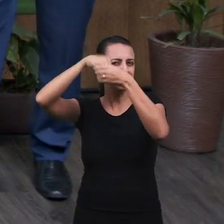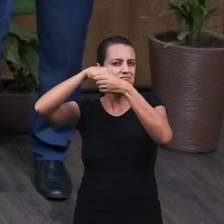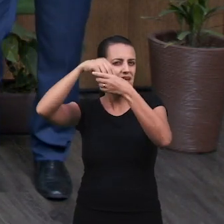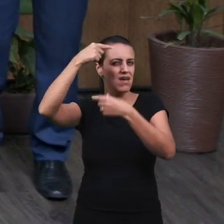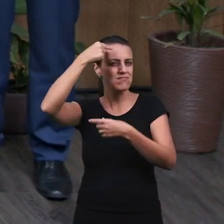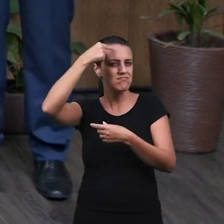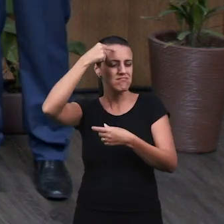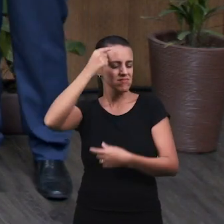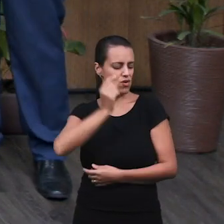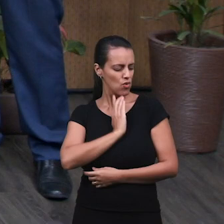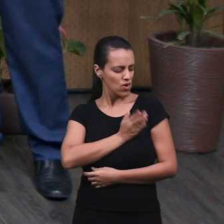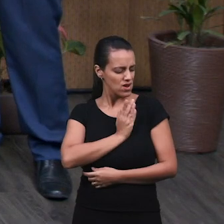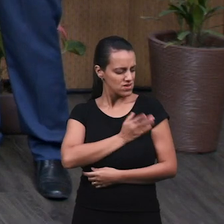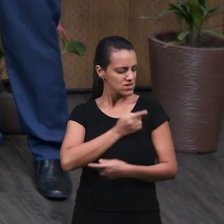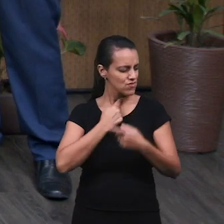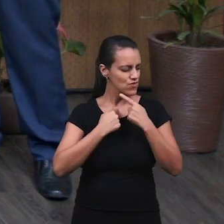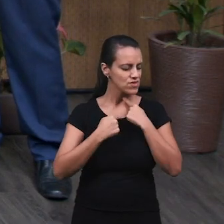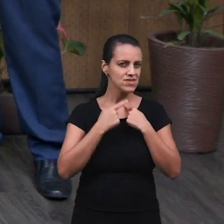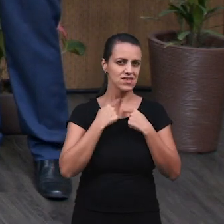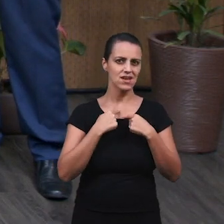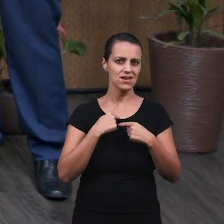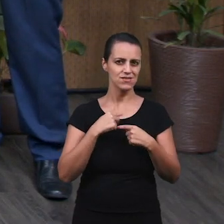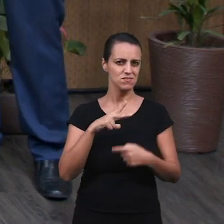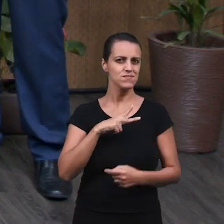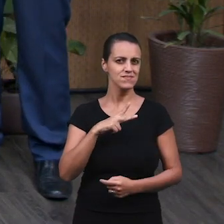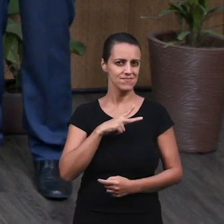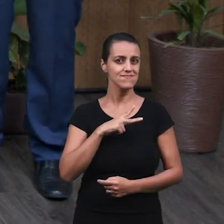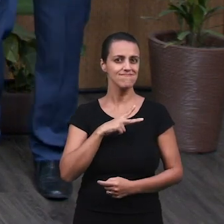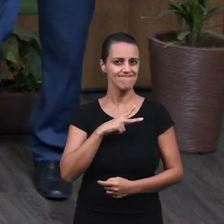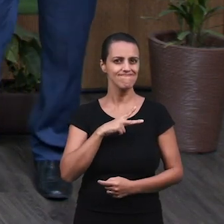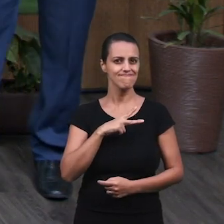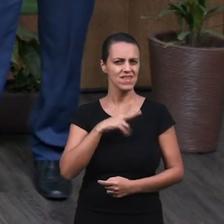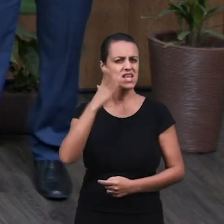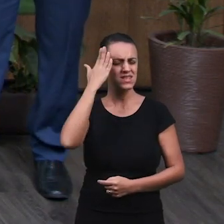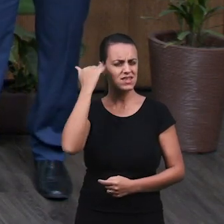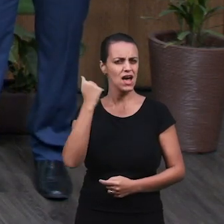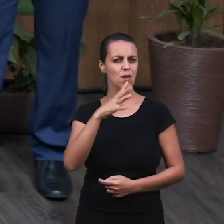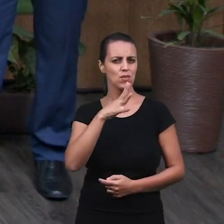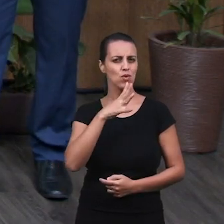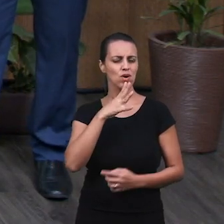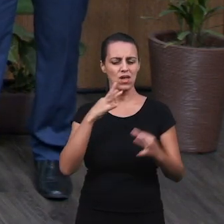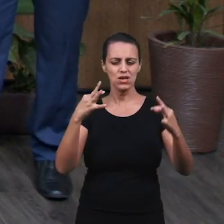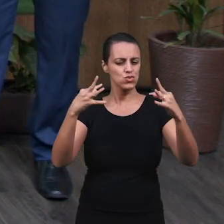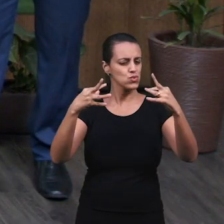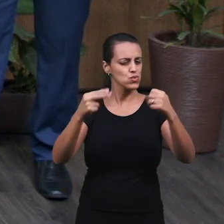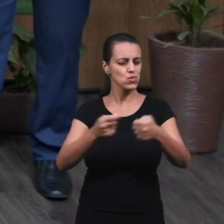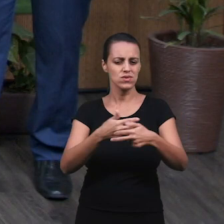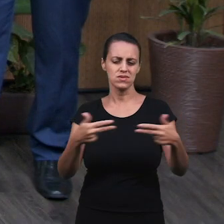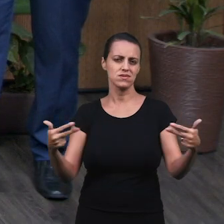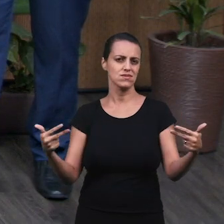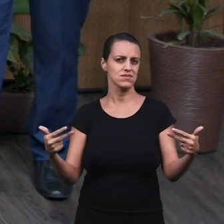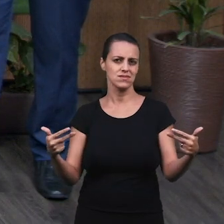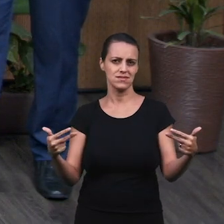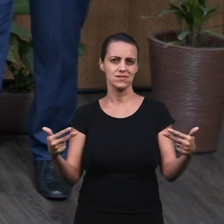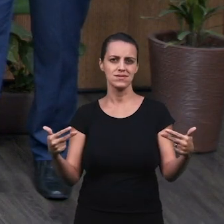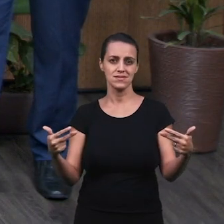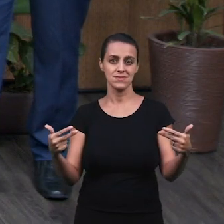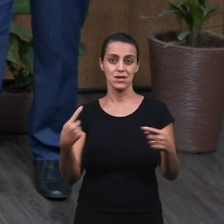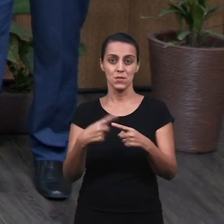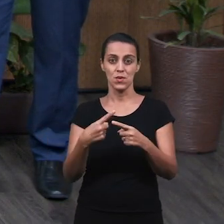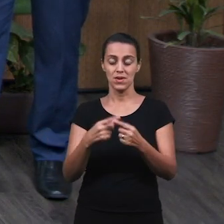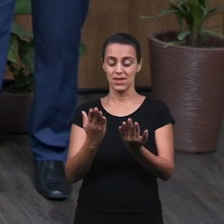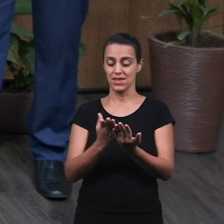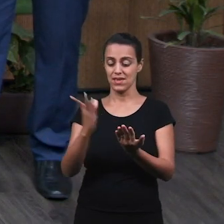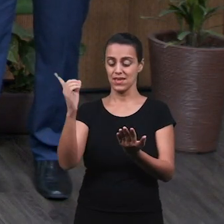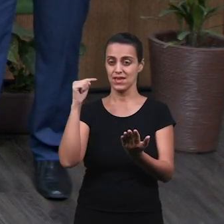est apte pour discerner toutes choses, car en elle se trouve l'opération